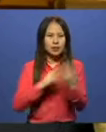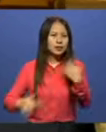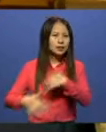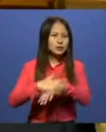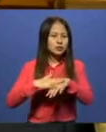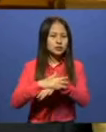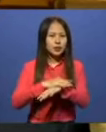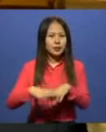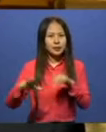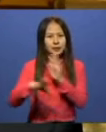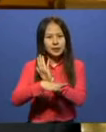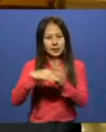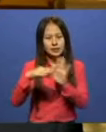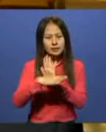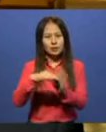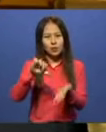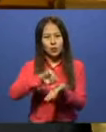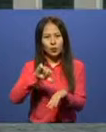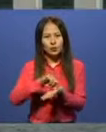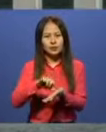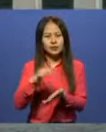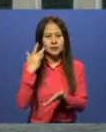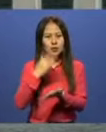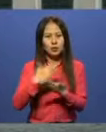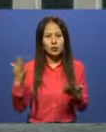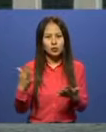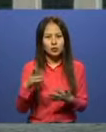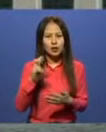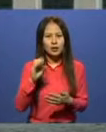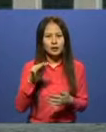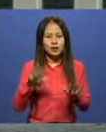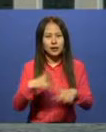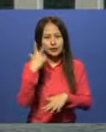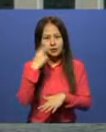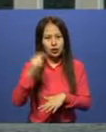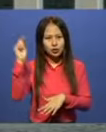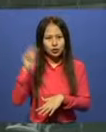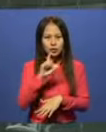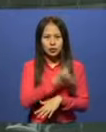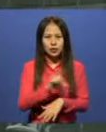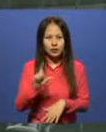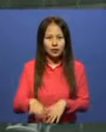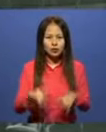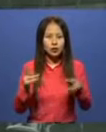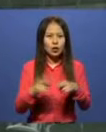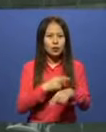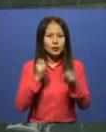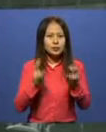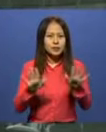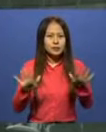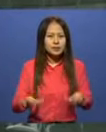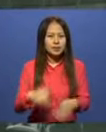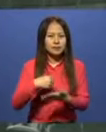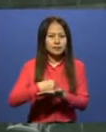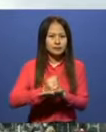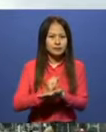президенттік сайлауға қатысуға деген ынтасын жоғары бағалаймын. Ал Латвиядан 3 байқаушы келеді. Оларды Еуропада қауіпсіздік және ынтымақтастық ұйымы